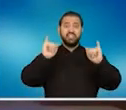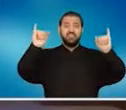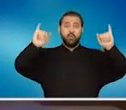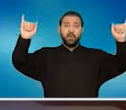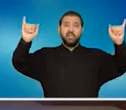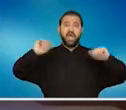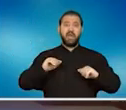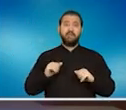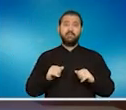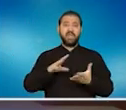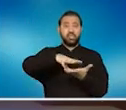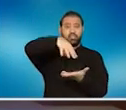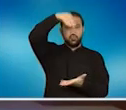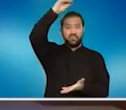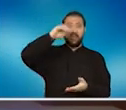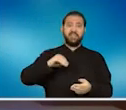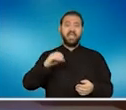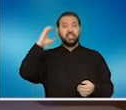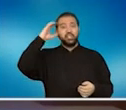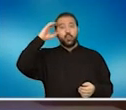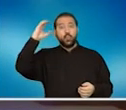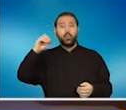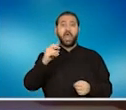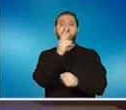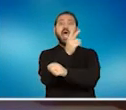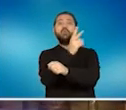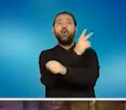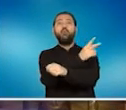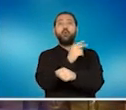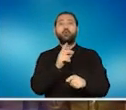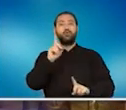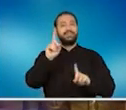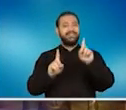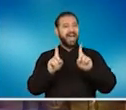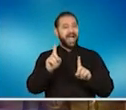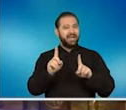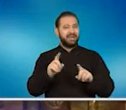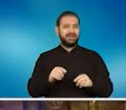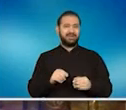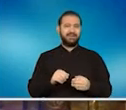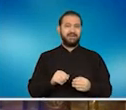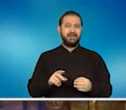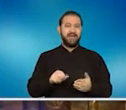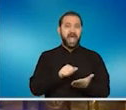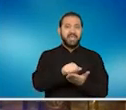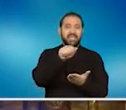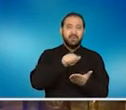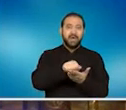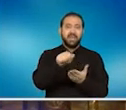evoluție și spirituală și culturală. Dacă a funcționat